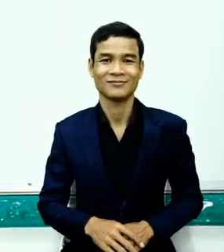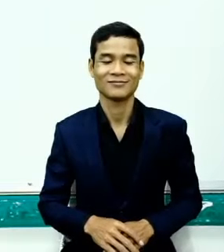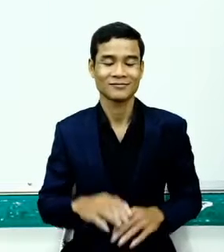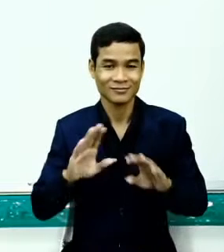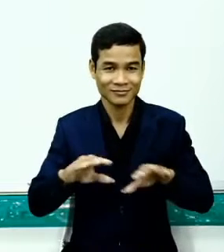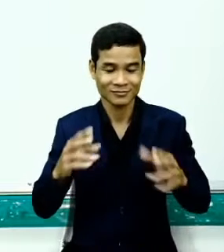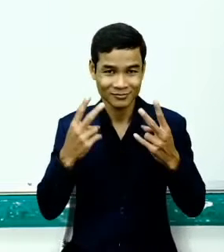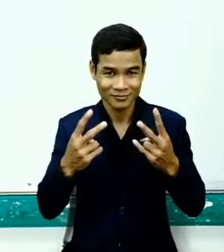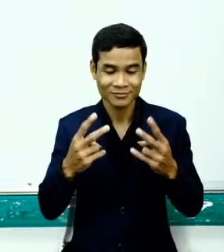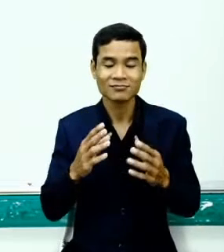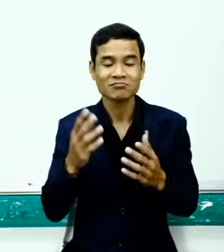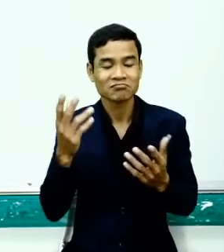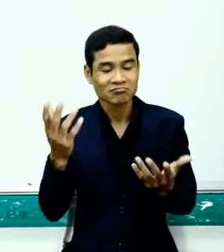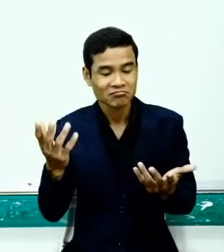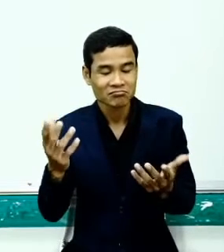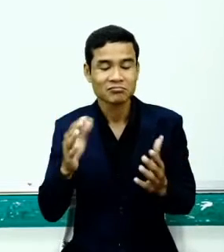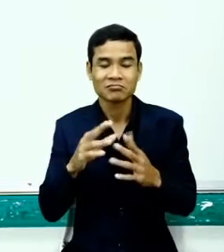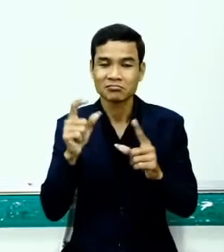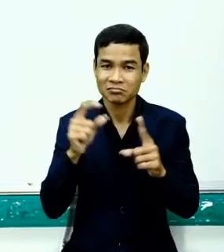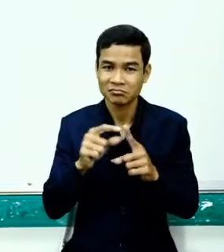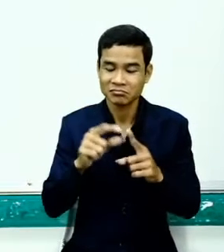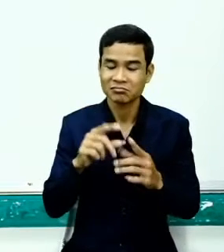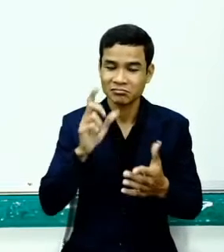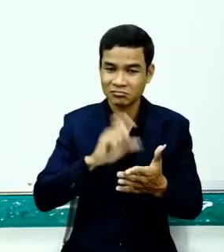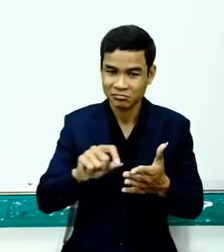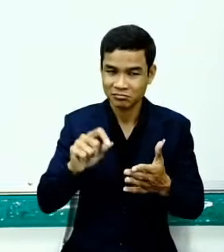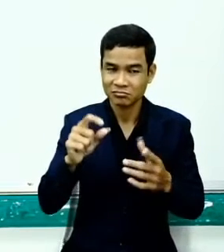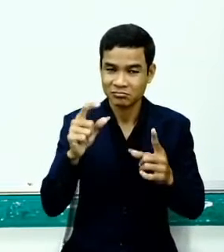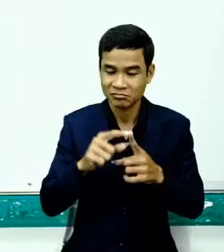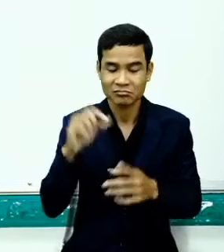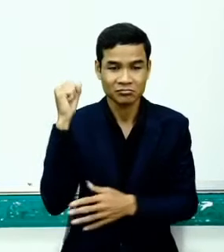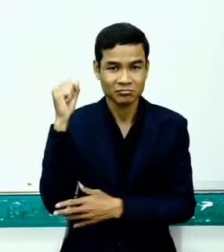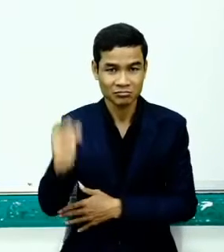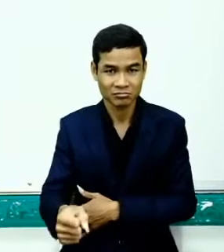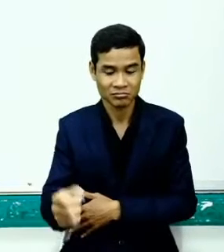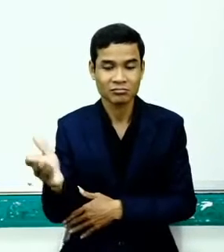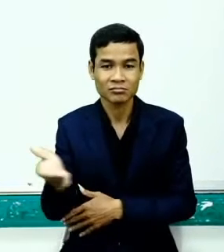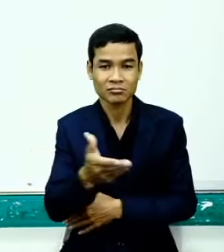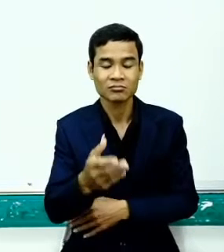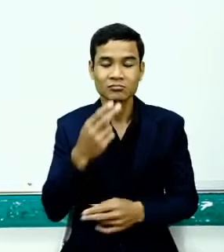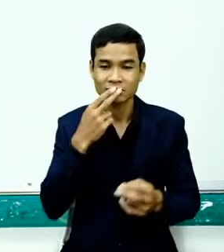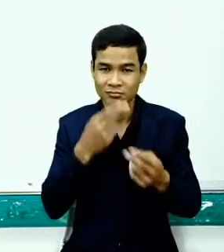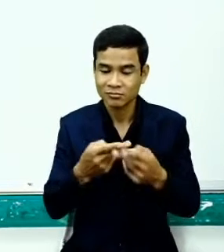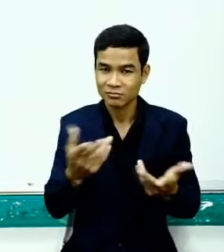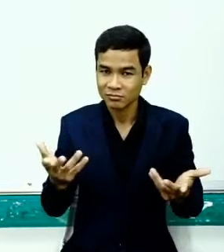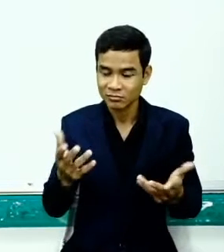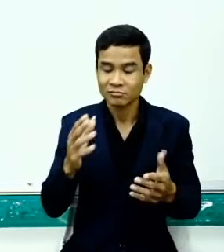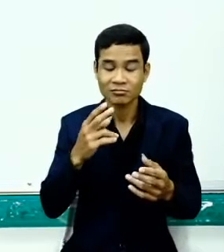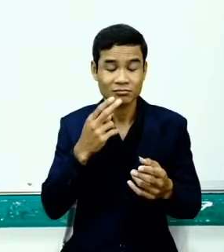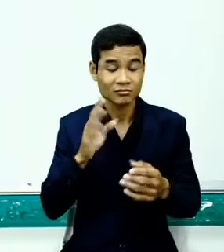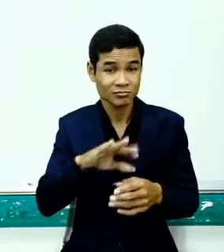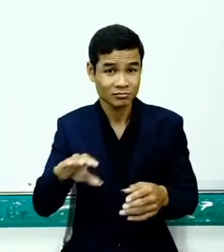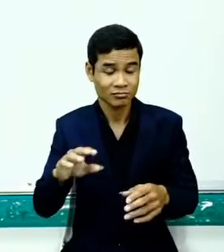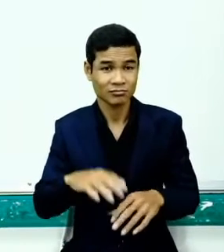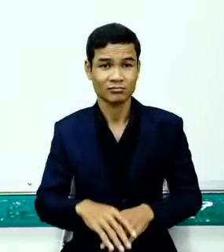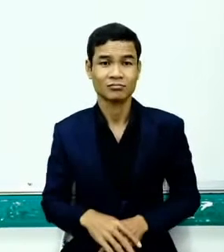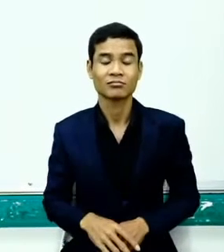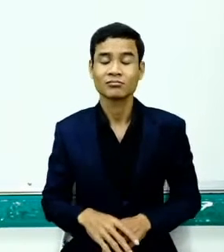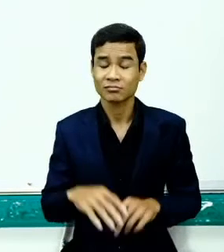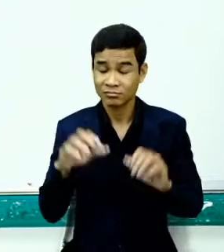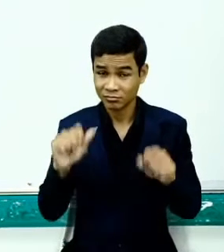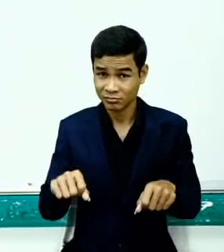កូនកូនទាំងអស់គ្នាគិតមើលមើលតើពាក្យញញួរសរសេរដូចខ្លះដែរចូលរួមឆ្លើយប្រាប់អ្នកគ្រូមើល